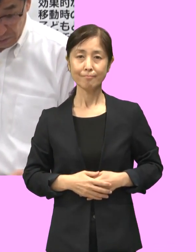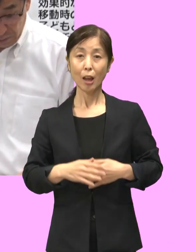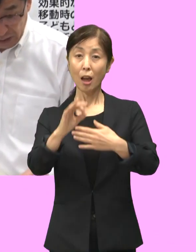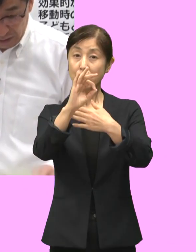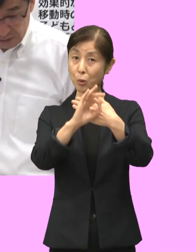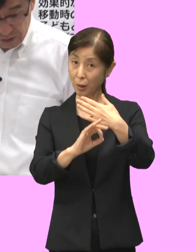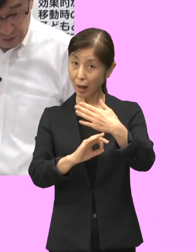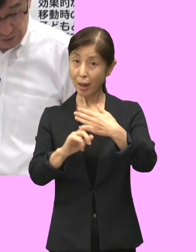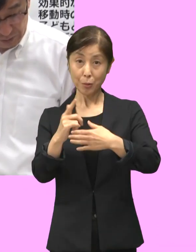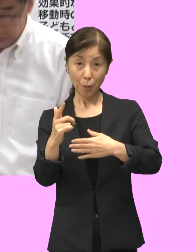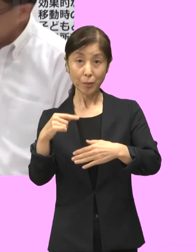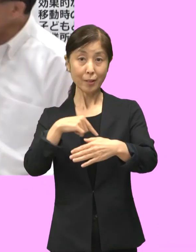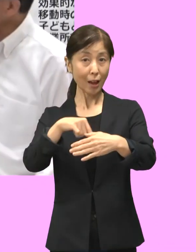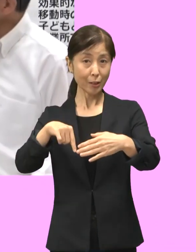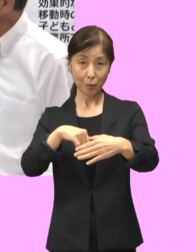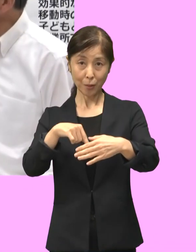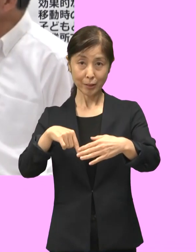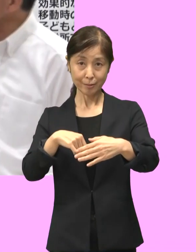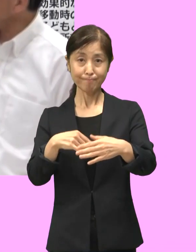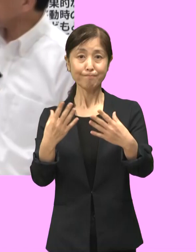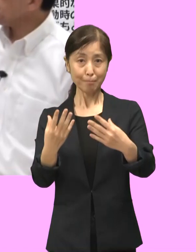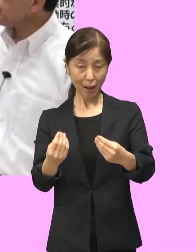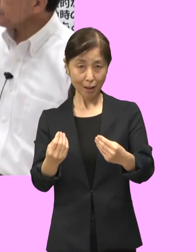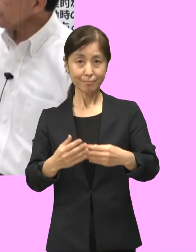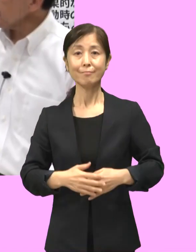条例等の案件については以上であります。